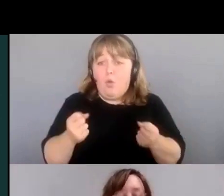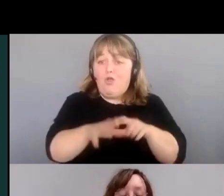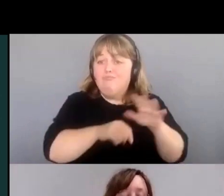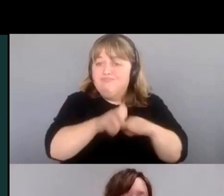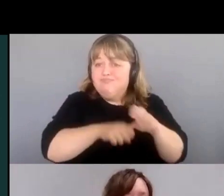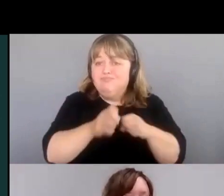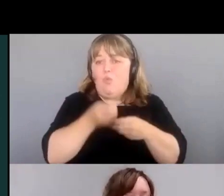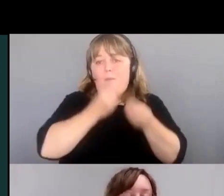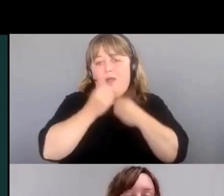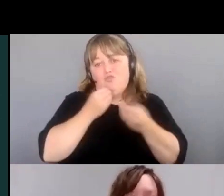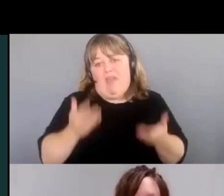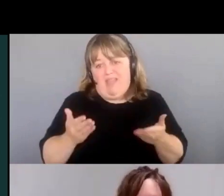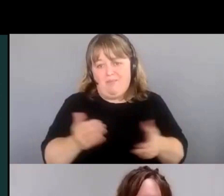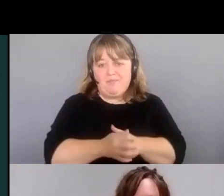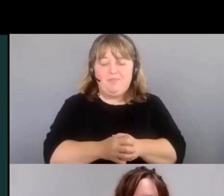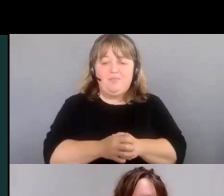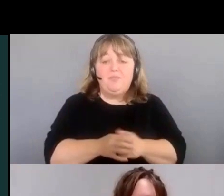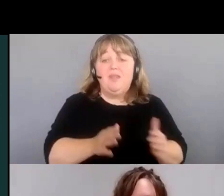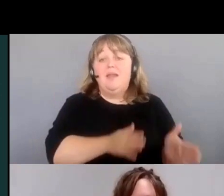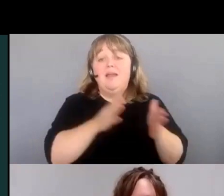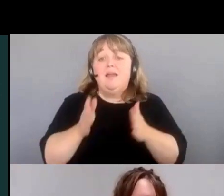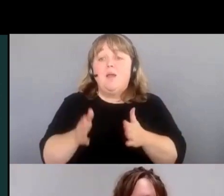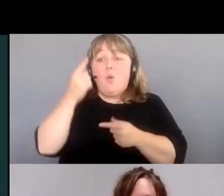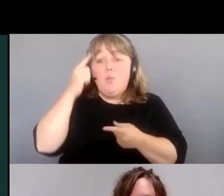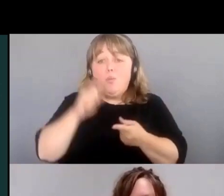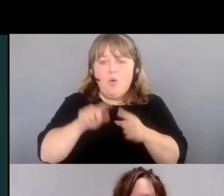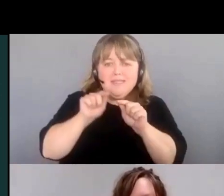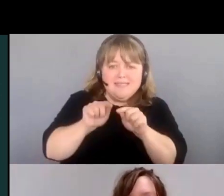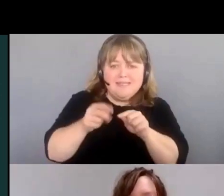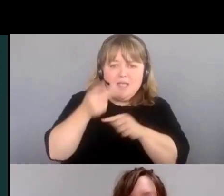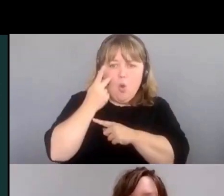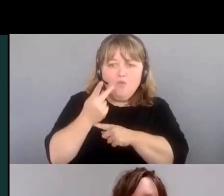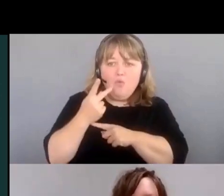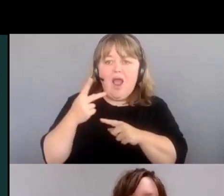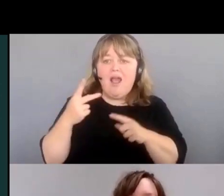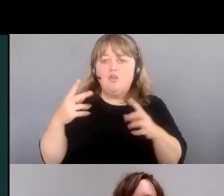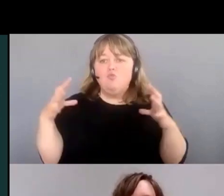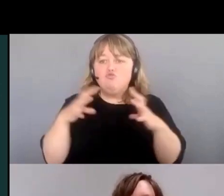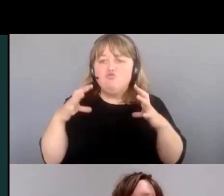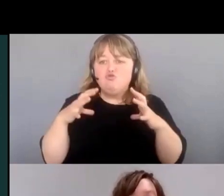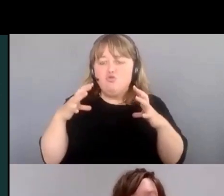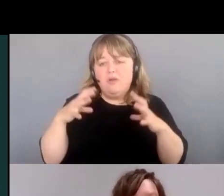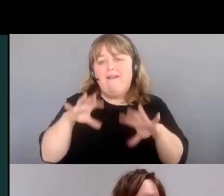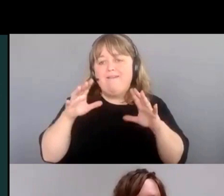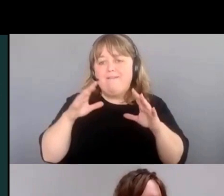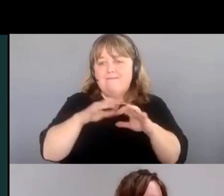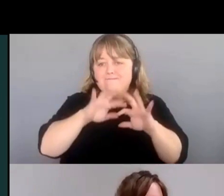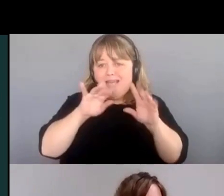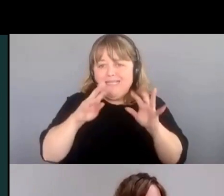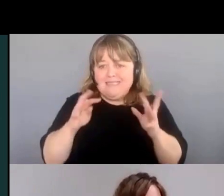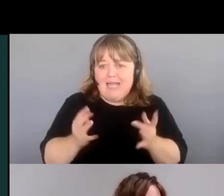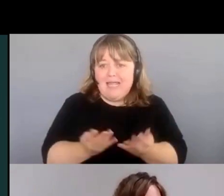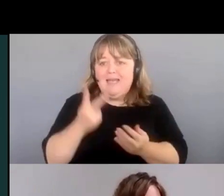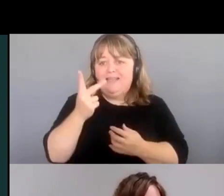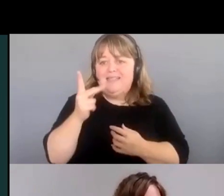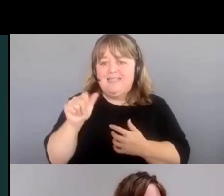maintenant. Et ensuite, pour ici, on voit le chou frisé. Donc, le kale, eh